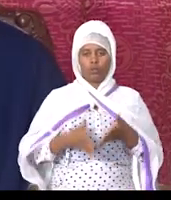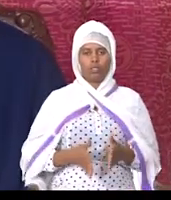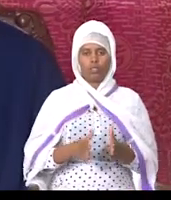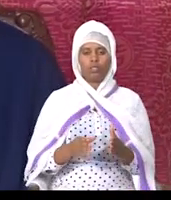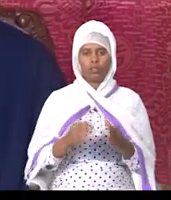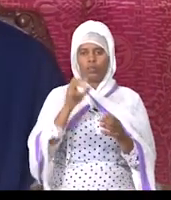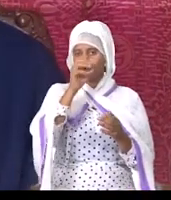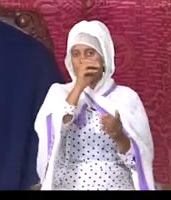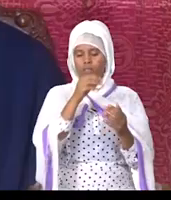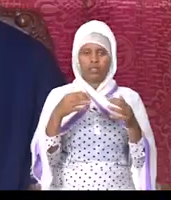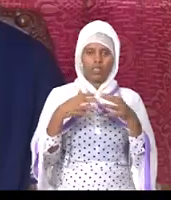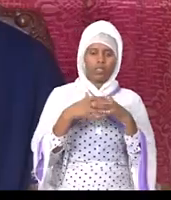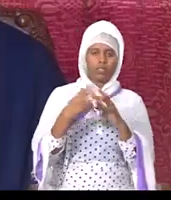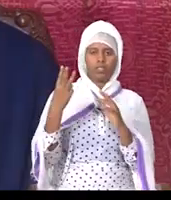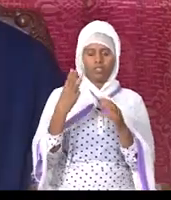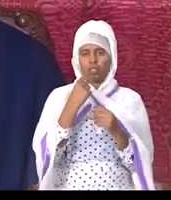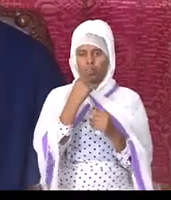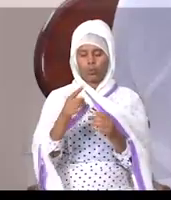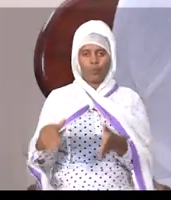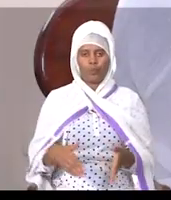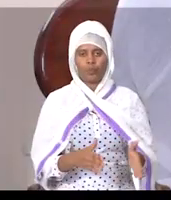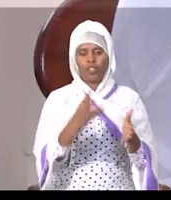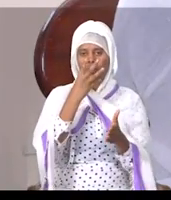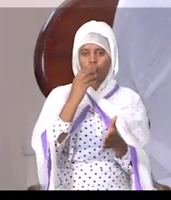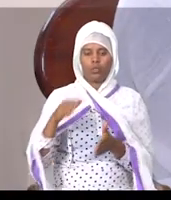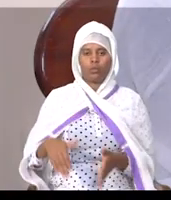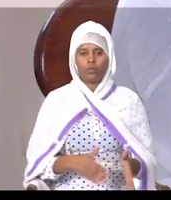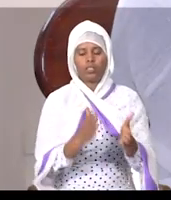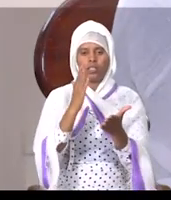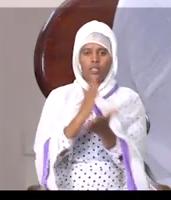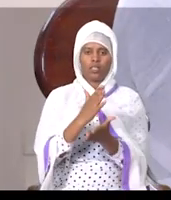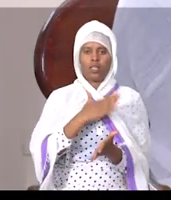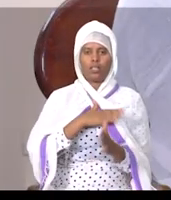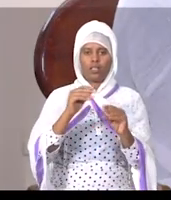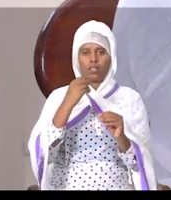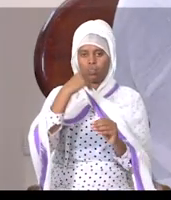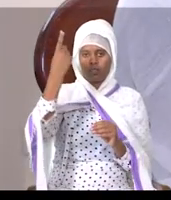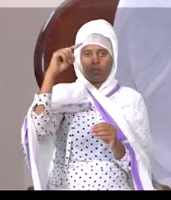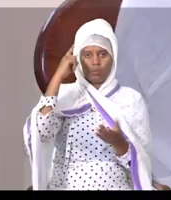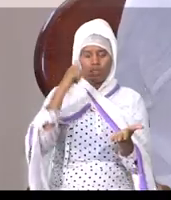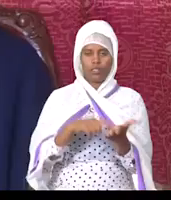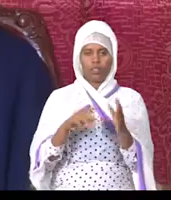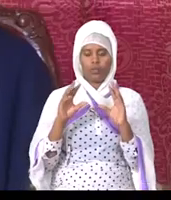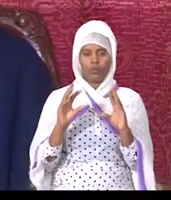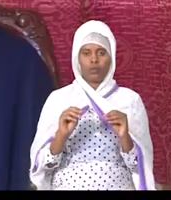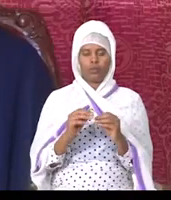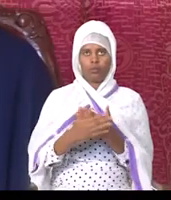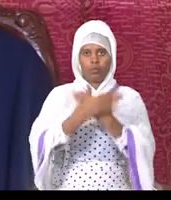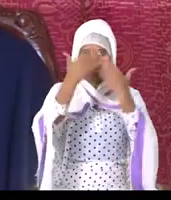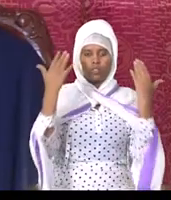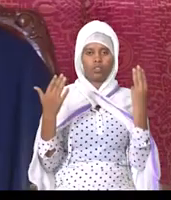ተወልደ ግና እንታይ ማለት እዩ ምስጢር ሓድነትን ሰለስትነትን ተገልፀ መገዲ ሂወት መገዲ ሓቂ ኣነ እየ ዝበለ ማለት ናይ ሓድነትን